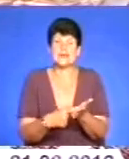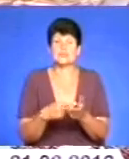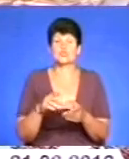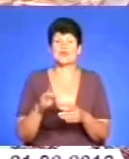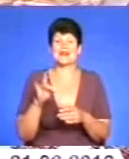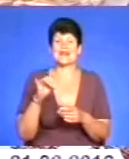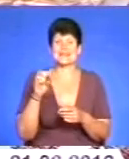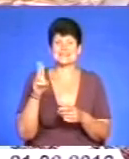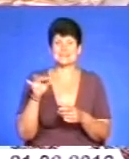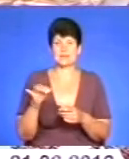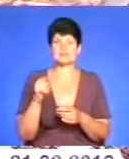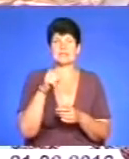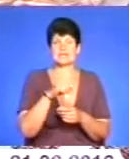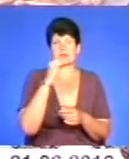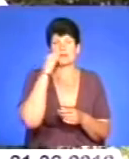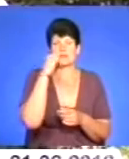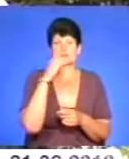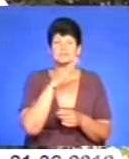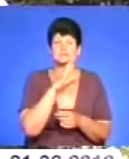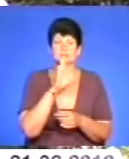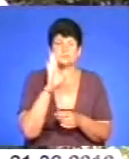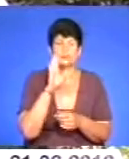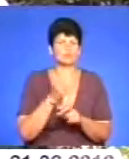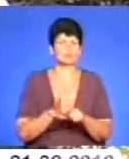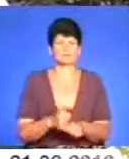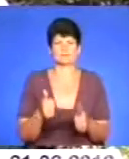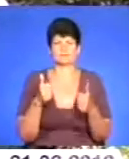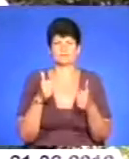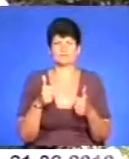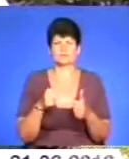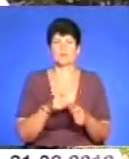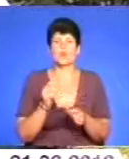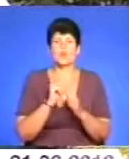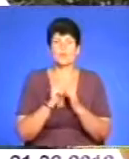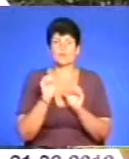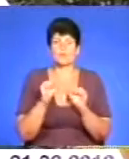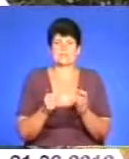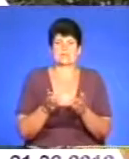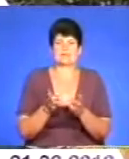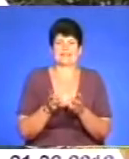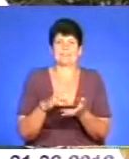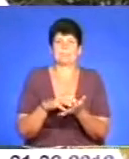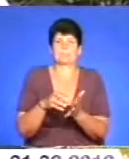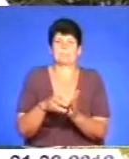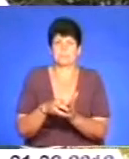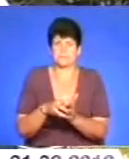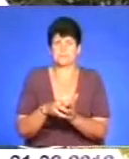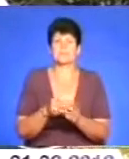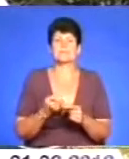їх матерів і бабусь – найкращі. Це майже кожна людина зможе спекти печення, адже